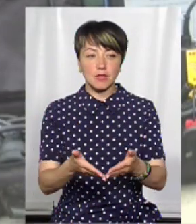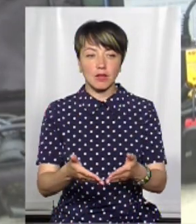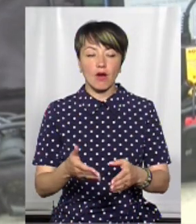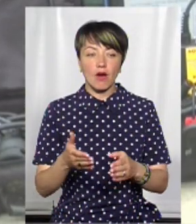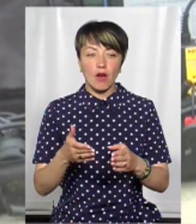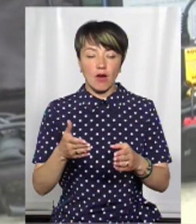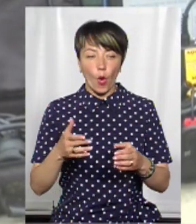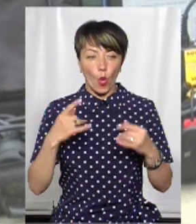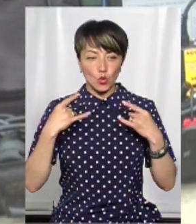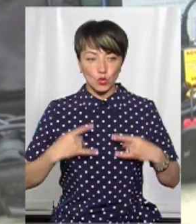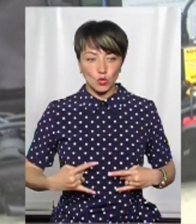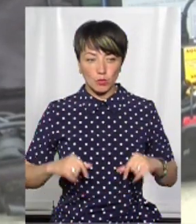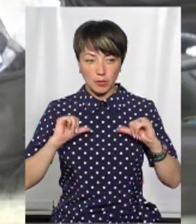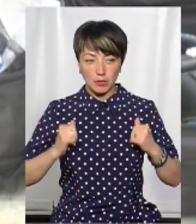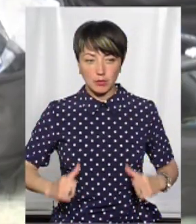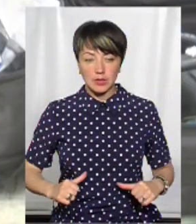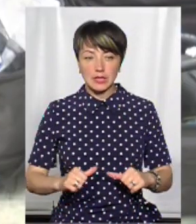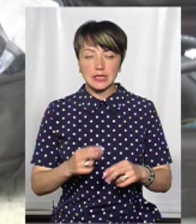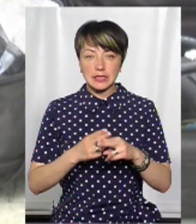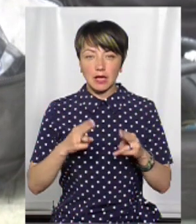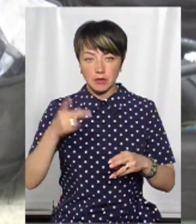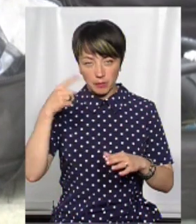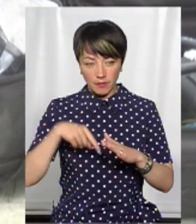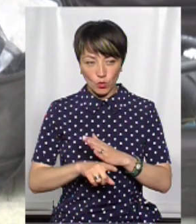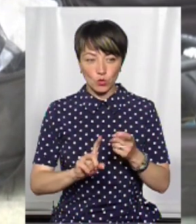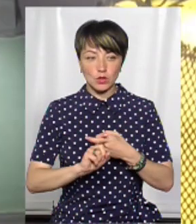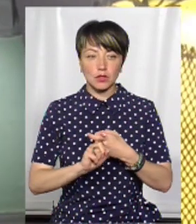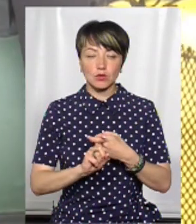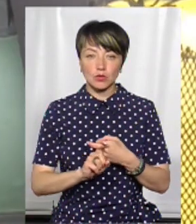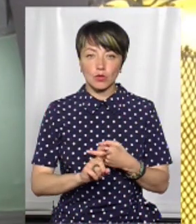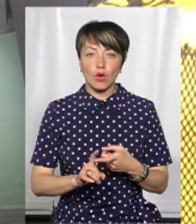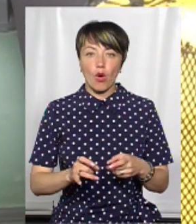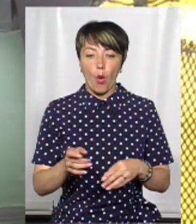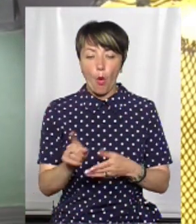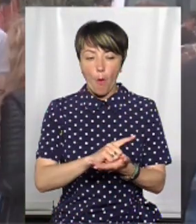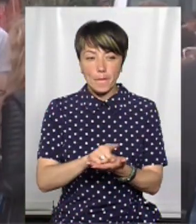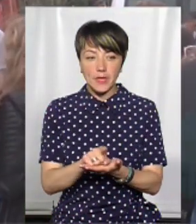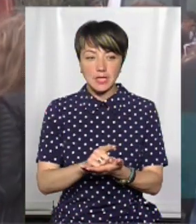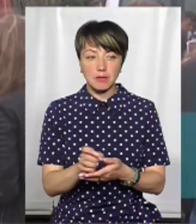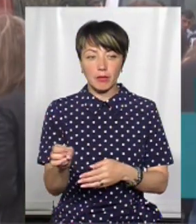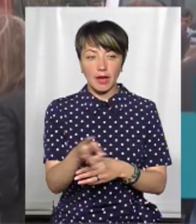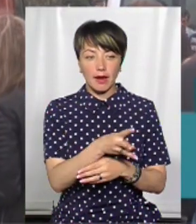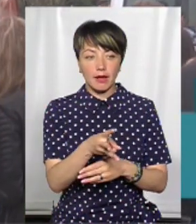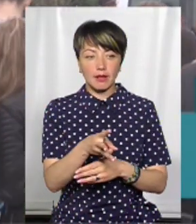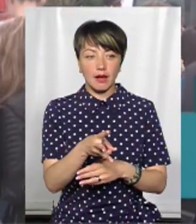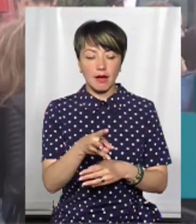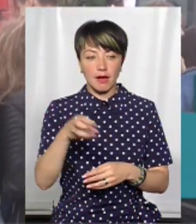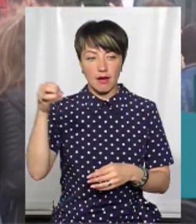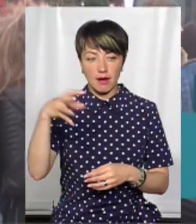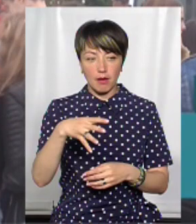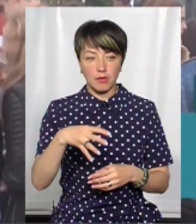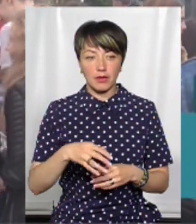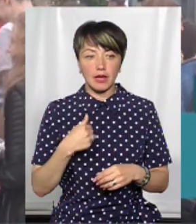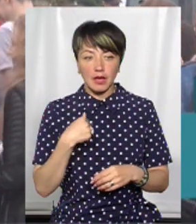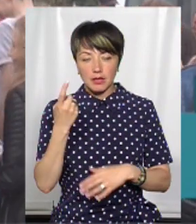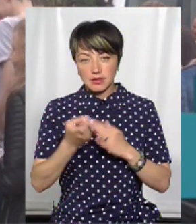водолазними гідрокостюмами, станціями підводного зв'язку аварійно-рятувального загону, підводними компасами та ліхтарями. Мені було цікаво, я дізнався,